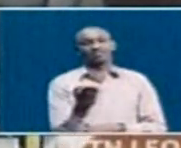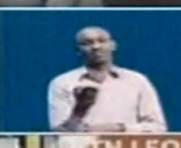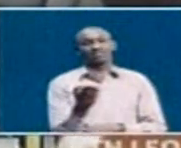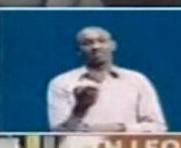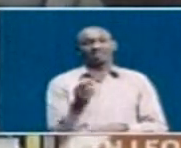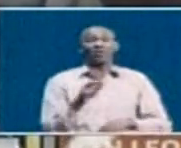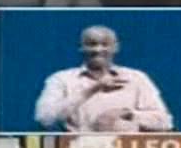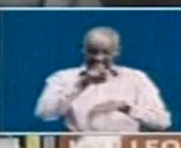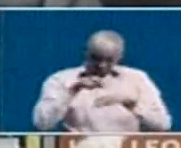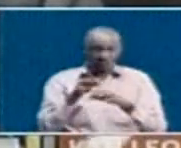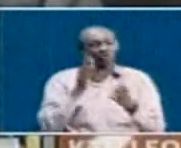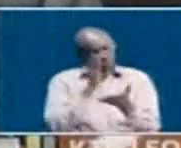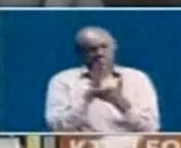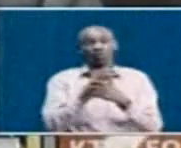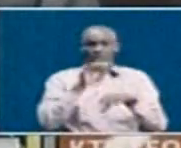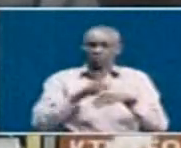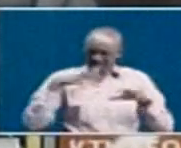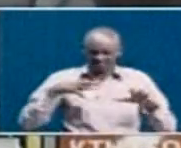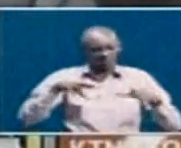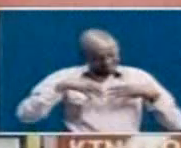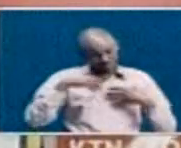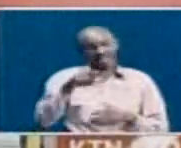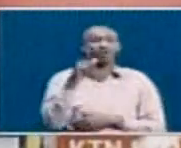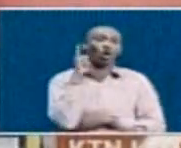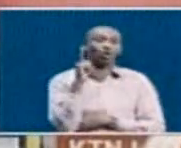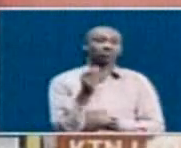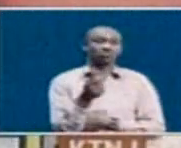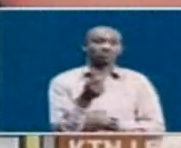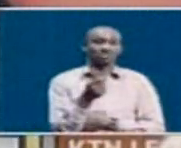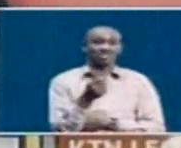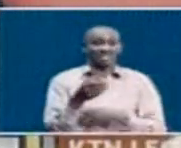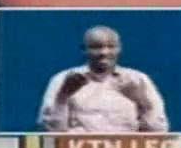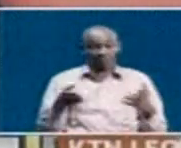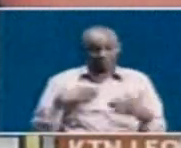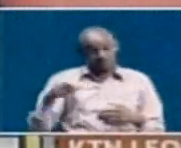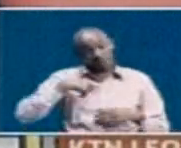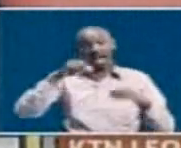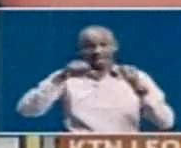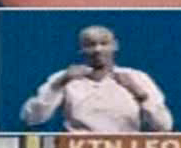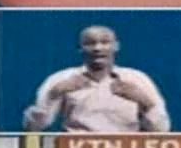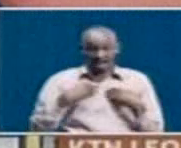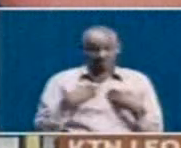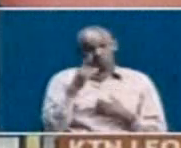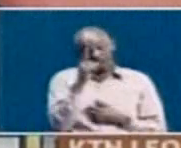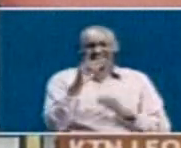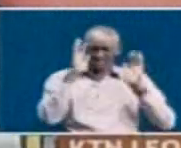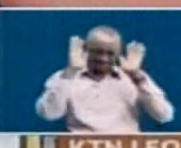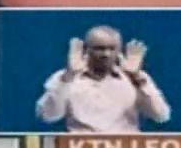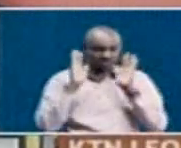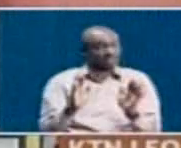naturally an order that you know we have to abide by. Have reached an agreement on one important